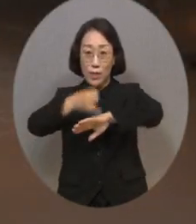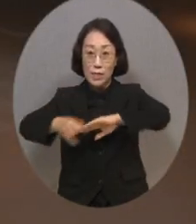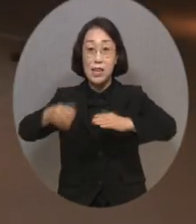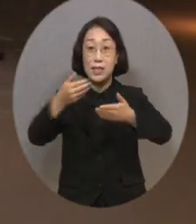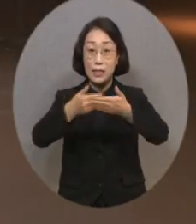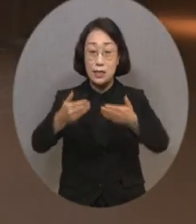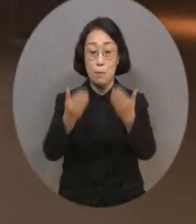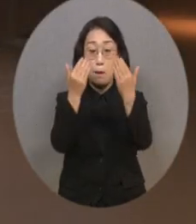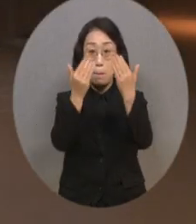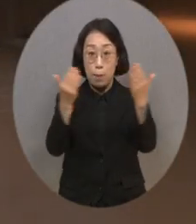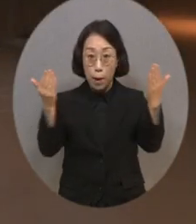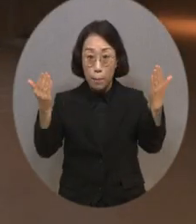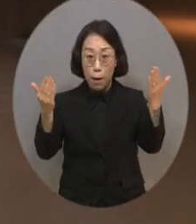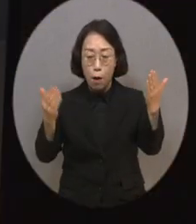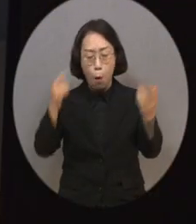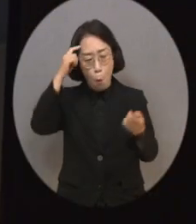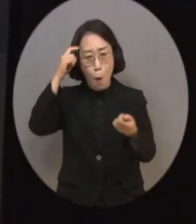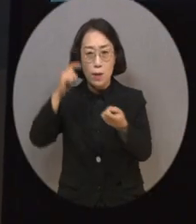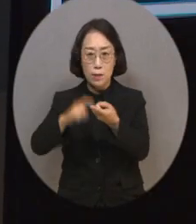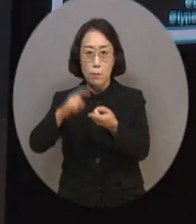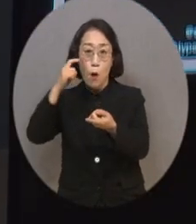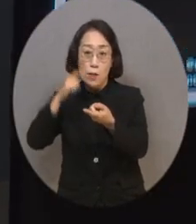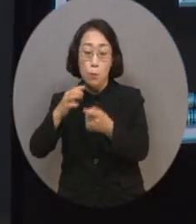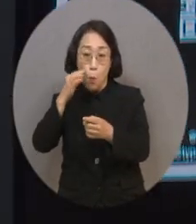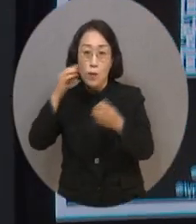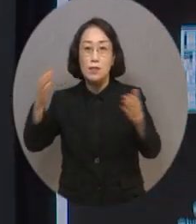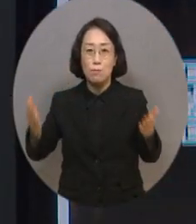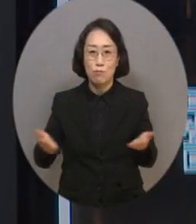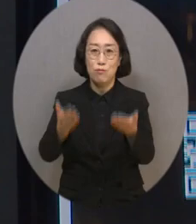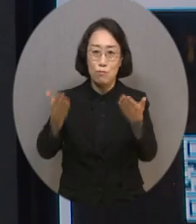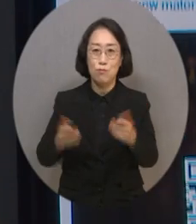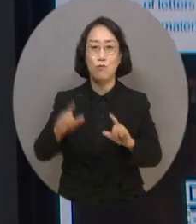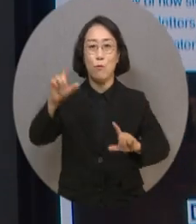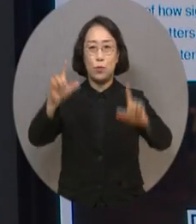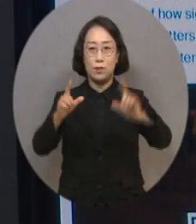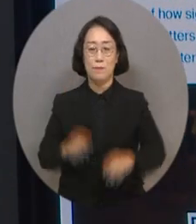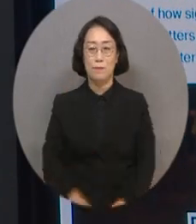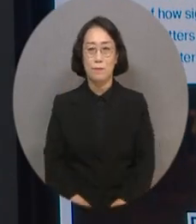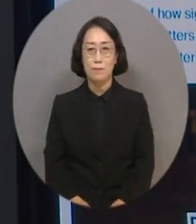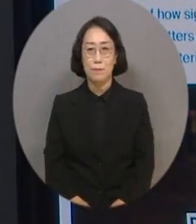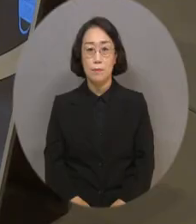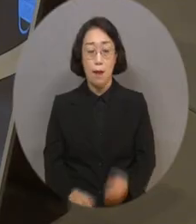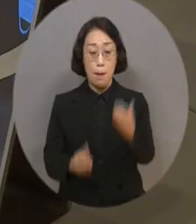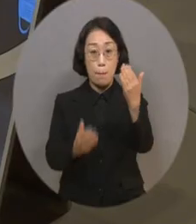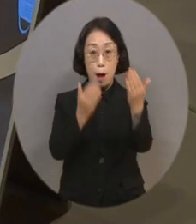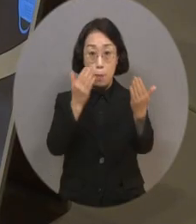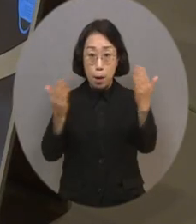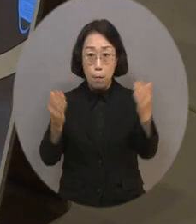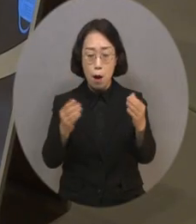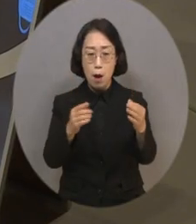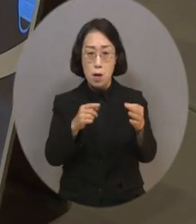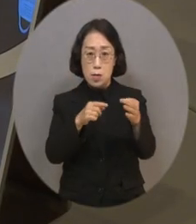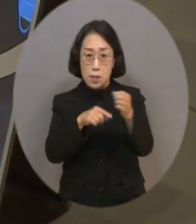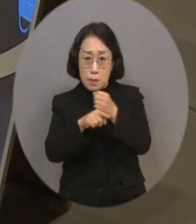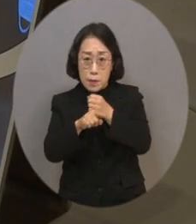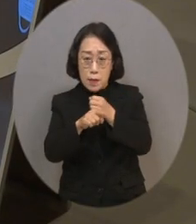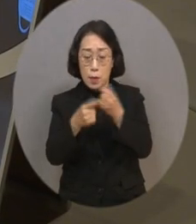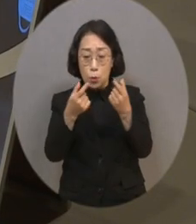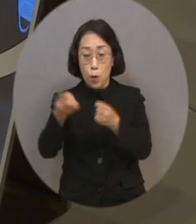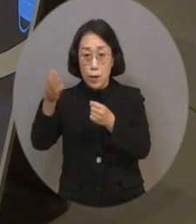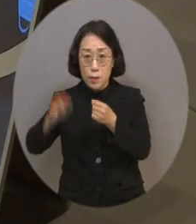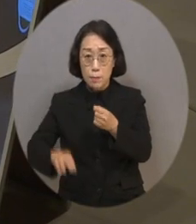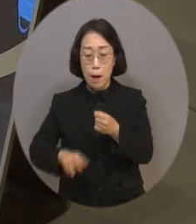언어에 대한 대중적인 관심을 불러일으키고 있습니다. 작품을 통해 글자의 뜻은 같지만 형태를